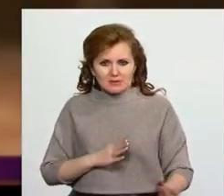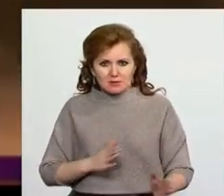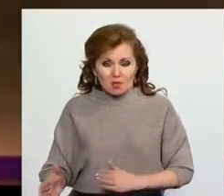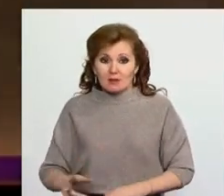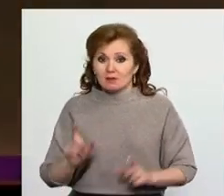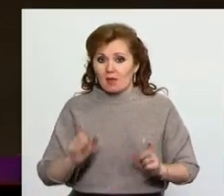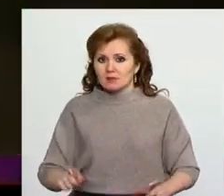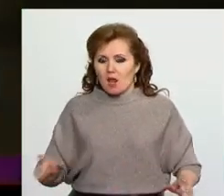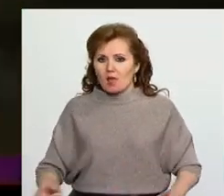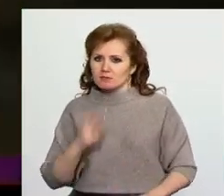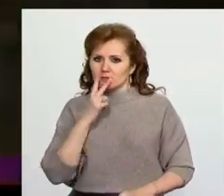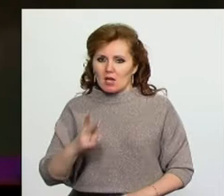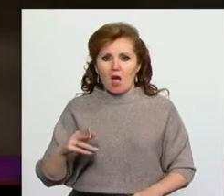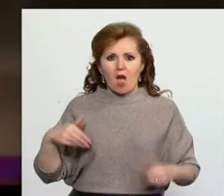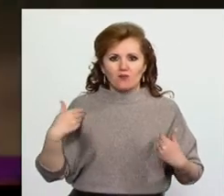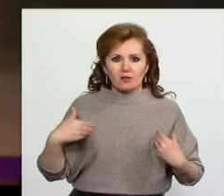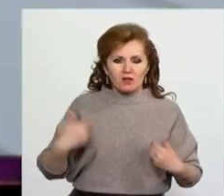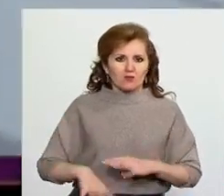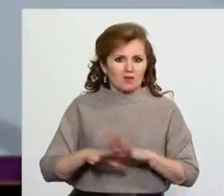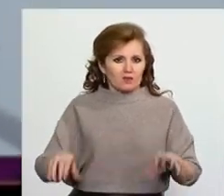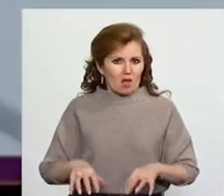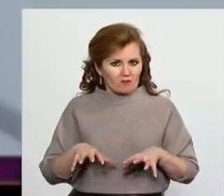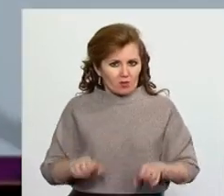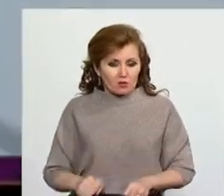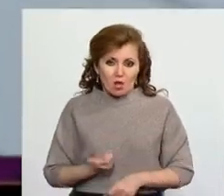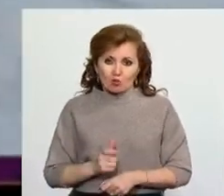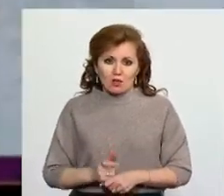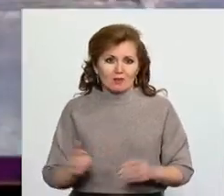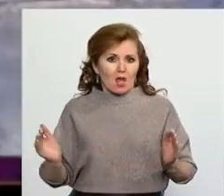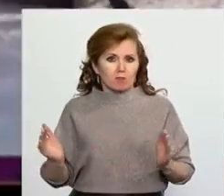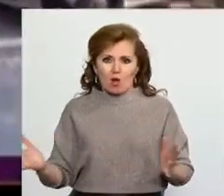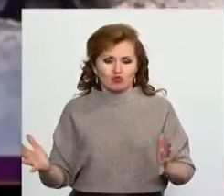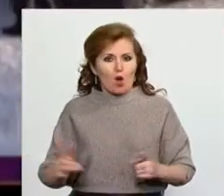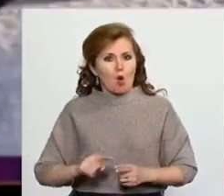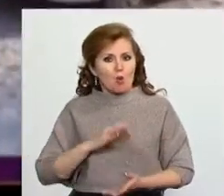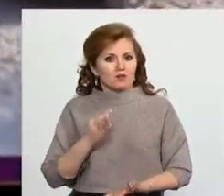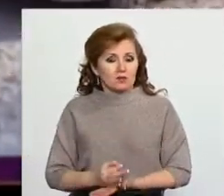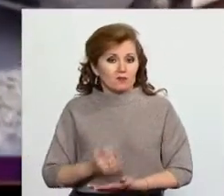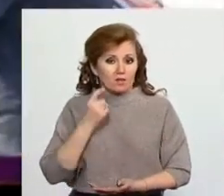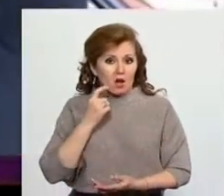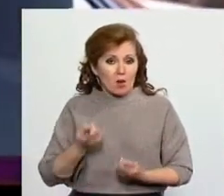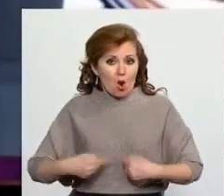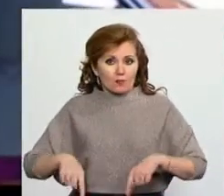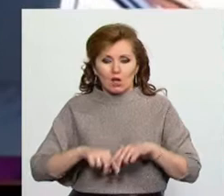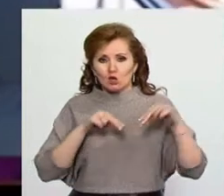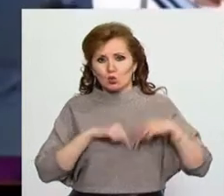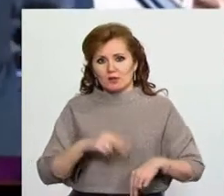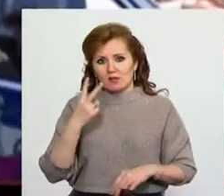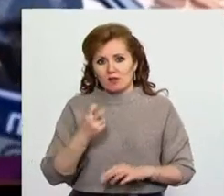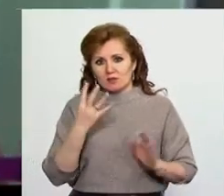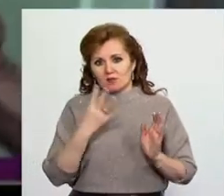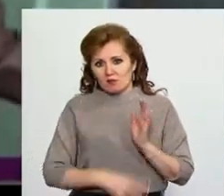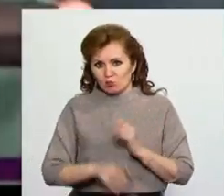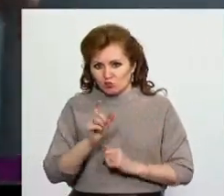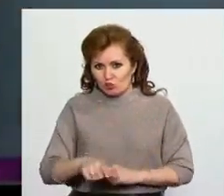население судит об эффективности всей власти. А это очень большая ответственность. В Сарапульском отделе, например, трудится 290